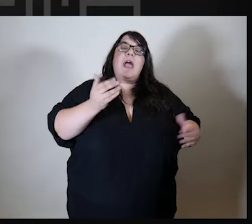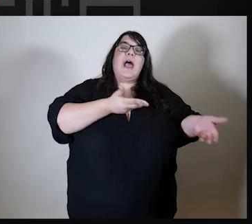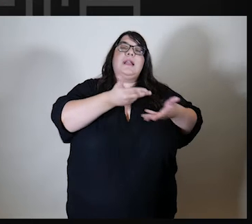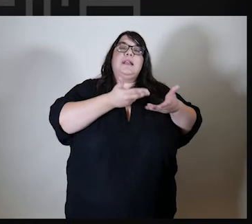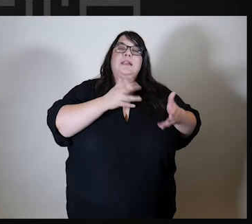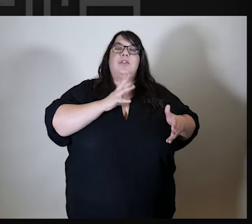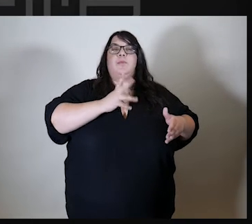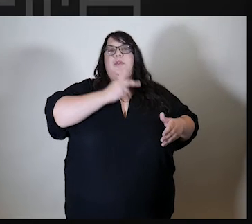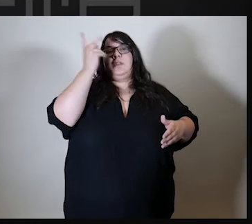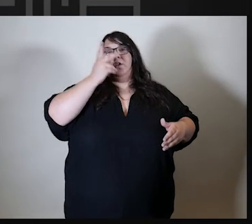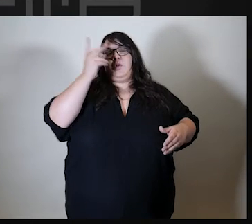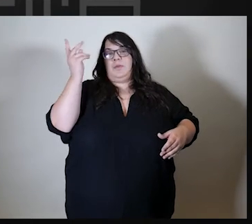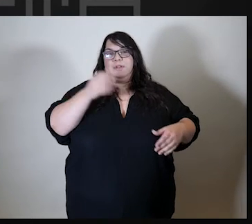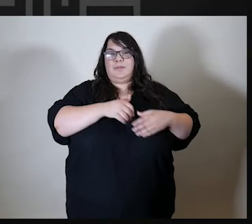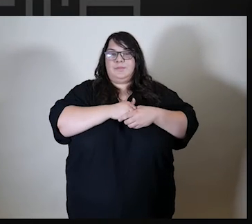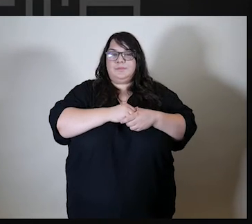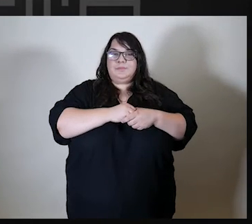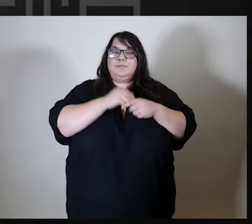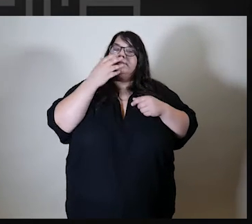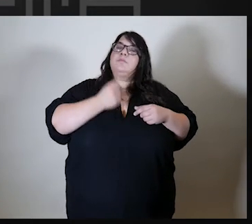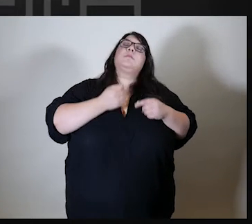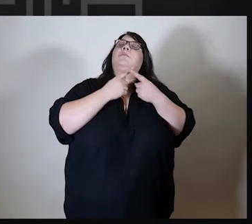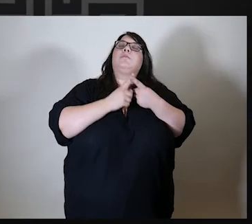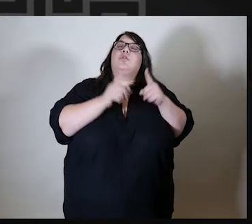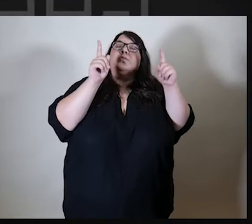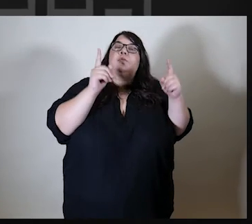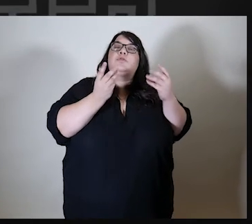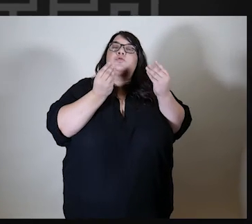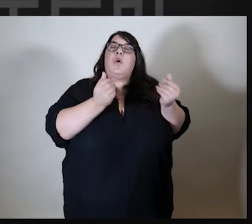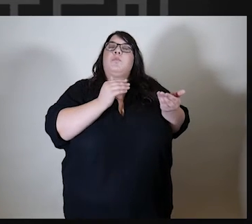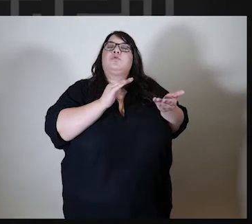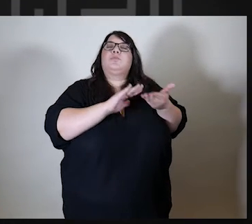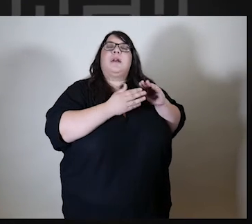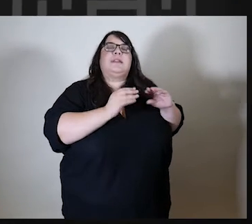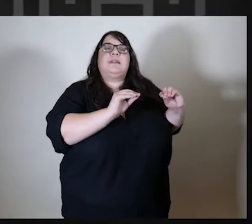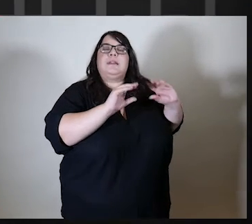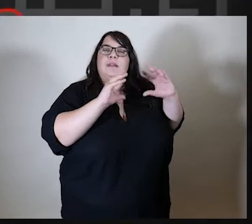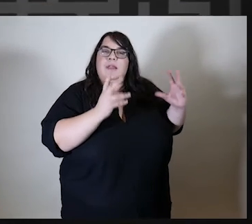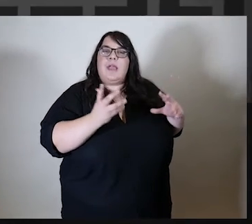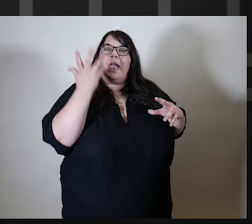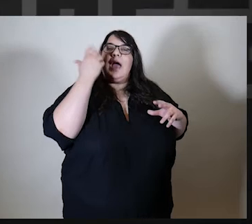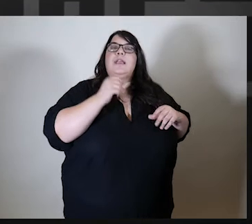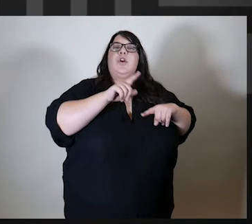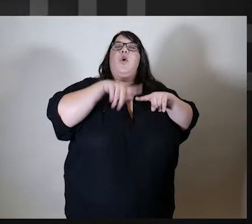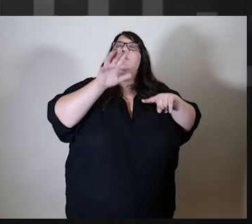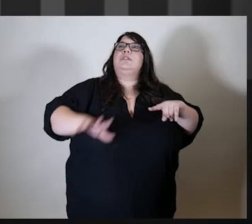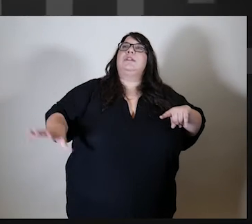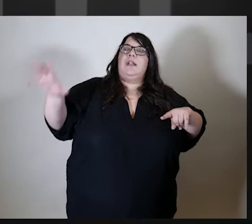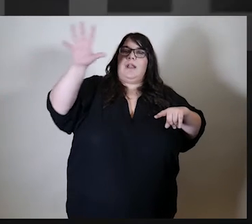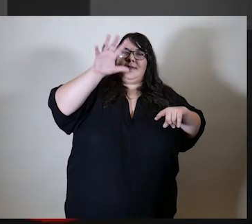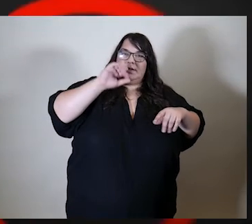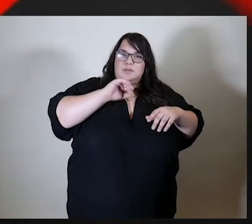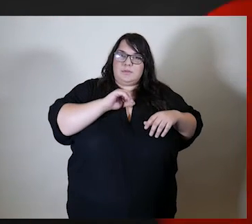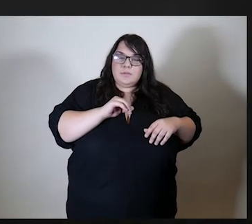ανθρώπινα δικαιώματα. Αξιοποιώντας πρωτοπόρες και καινοτόμες πρακτικές, οι μονάδες ψυχικής υγείας που λειτουργούν από την Κλίμακα σε όλη την